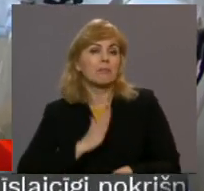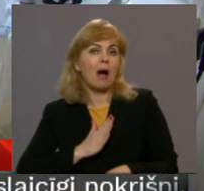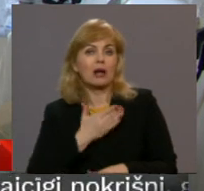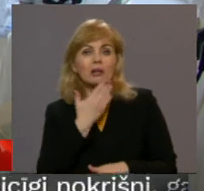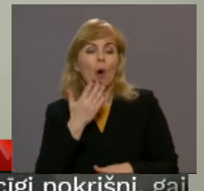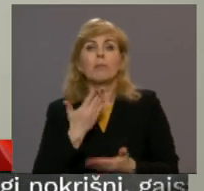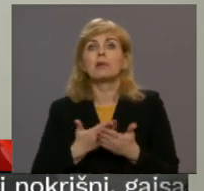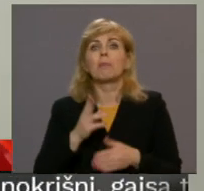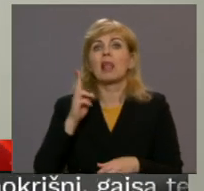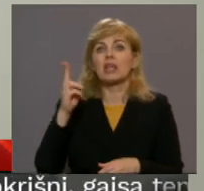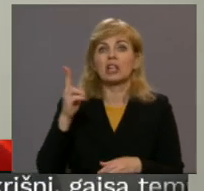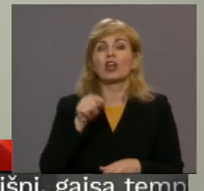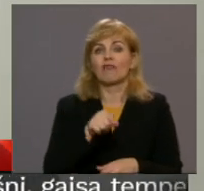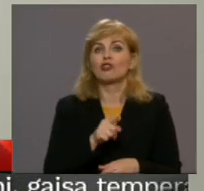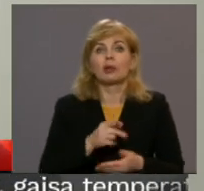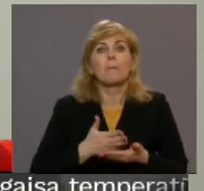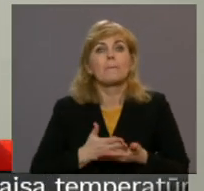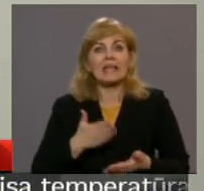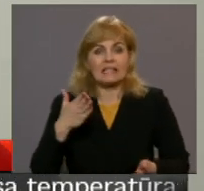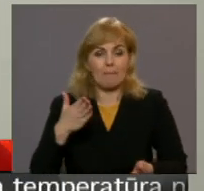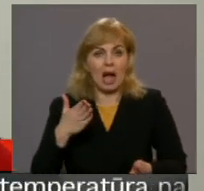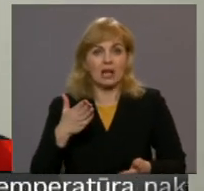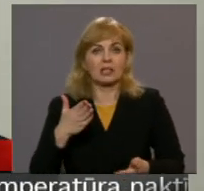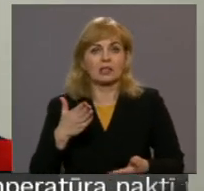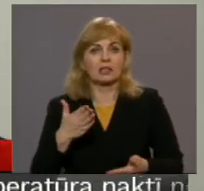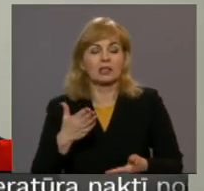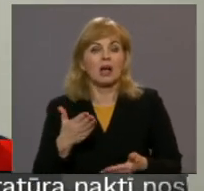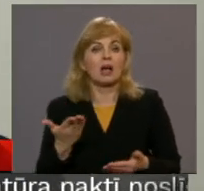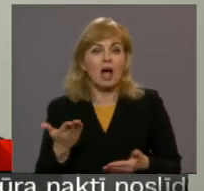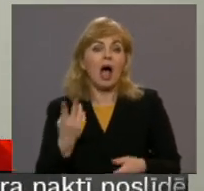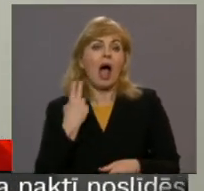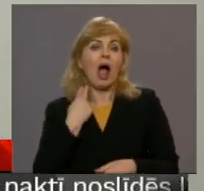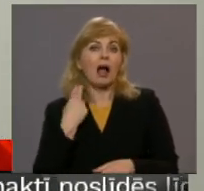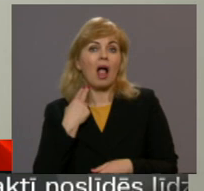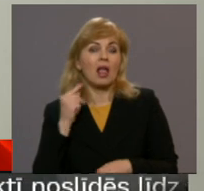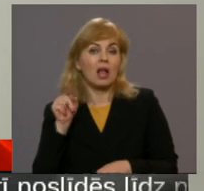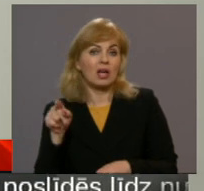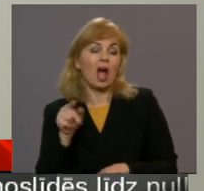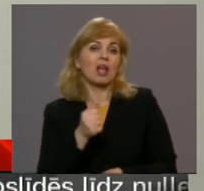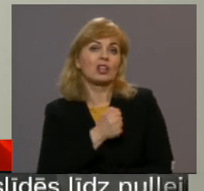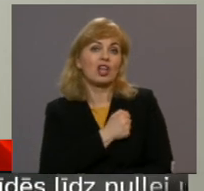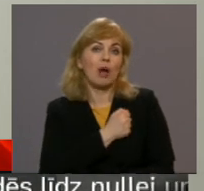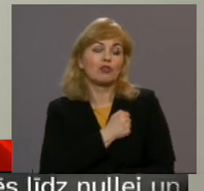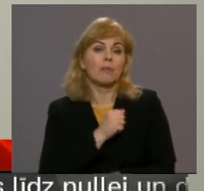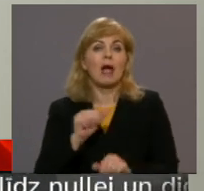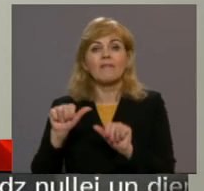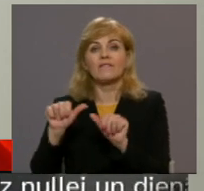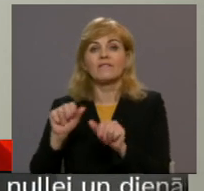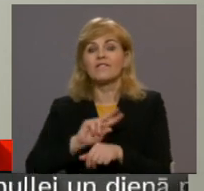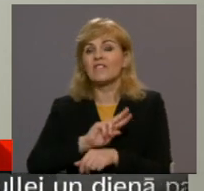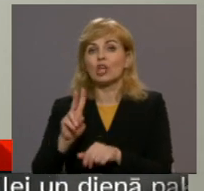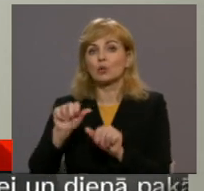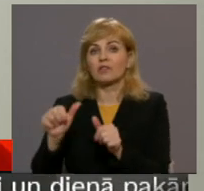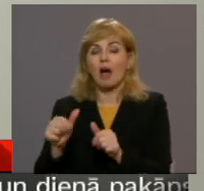kas liecinās, ka viņš ir bīstamāks. Ja? Un Anglijā, diemžēl, šim pašam vīrusa variantam vēl